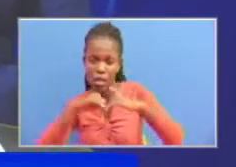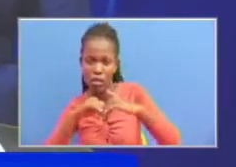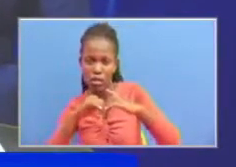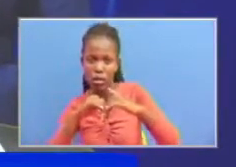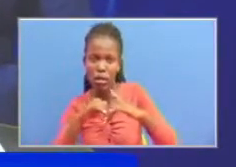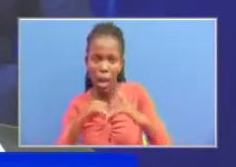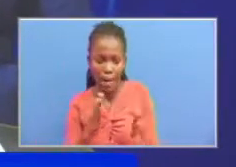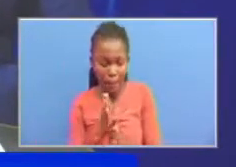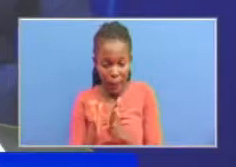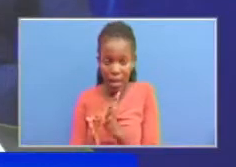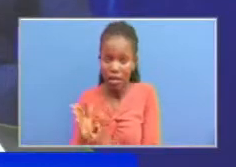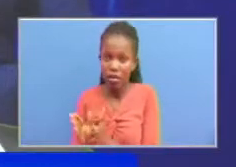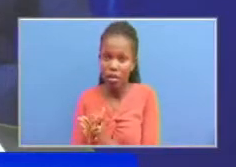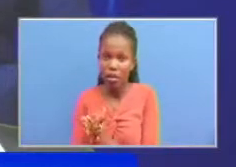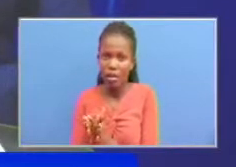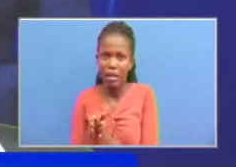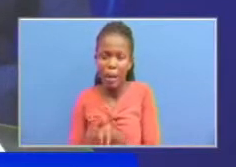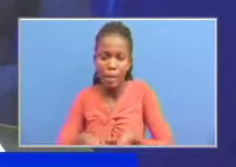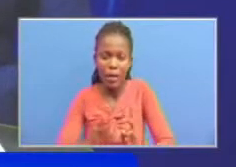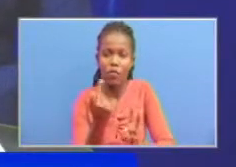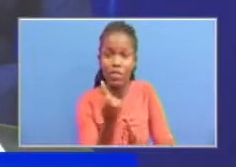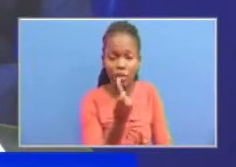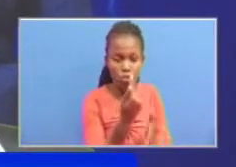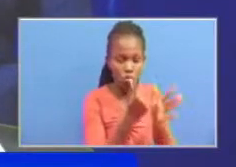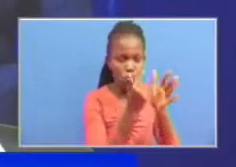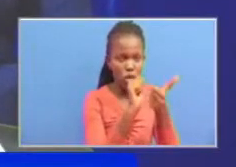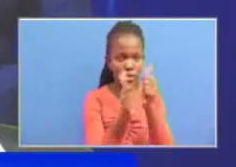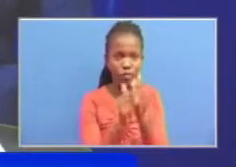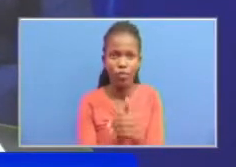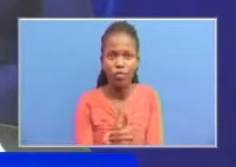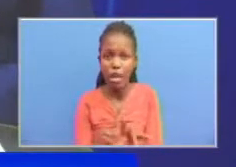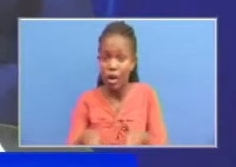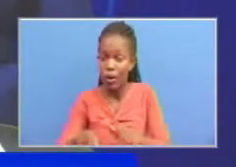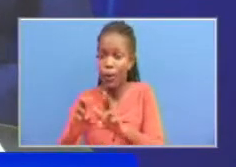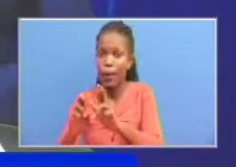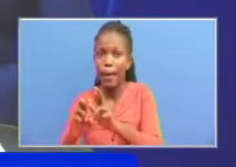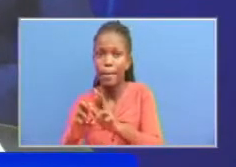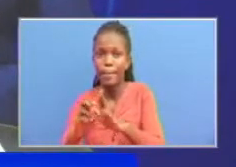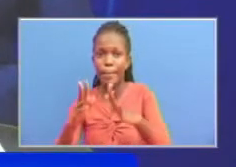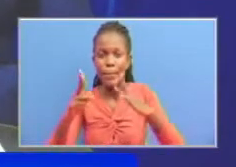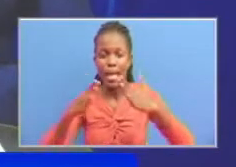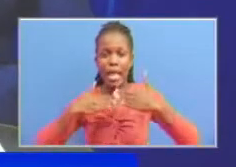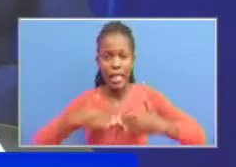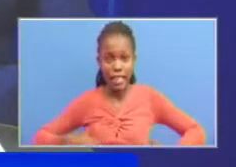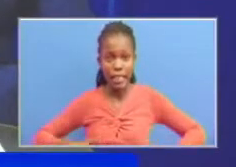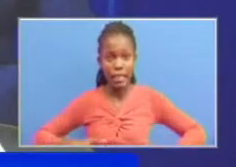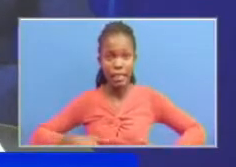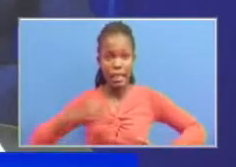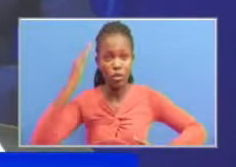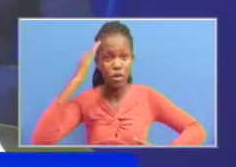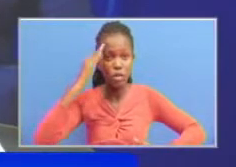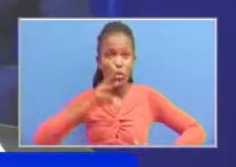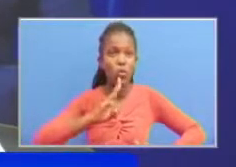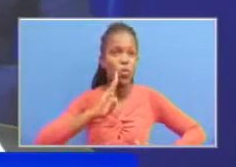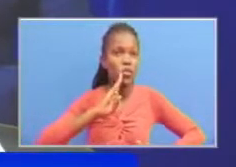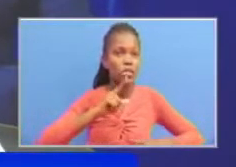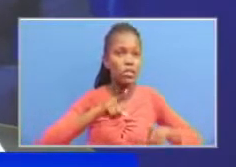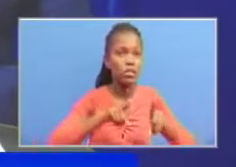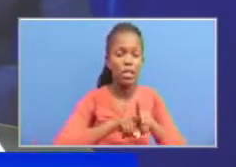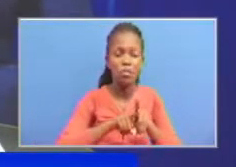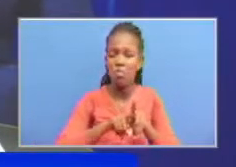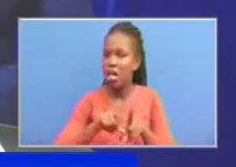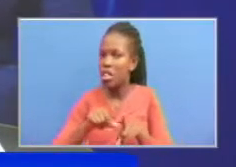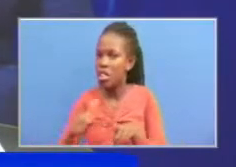wa milati ila yane wa mwanya wambe ni vamwena waki wa malelu uima wa mwi kisomo kiwu vamwe na milati